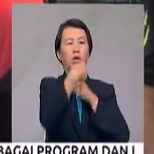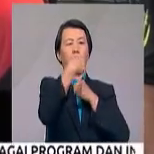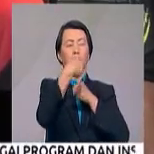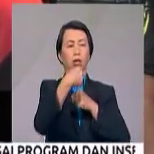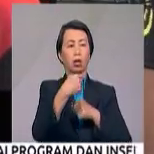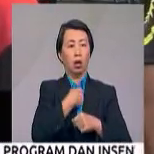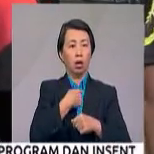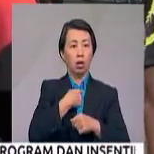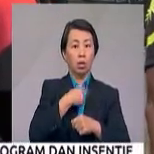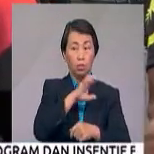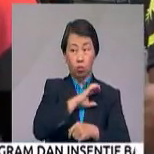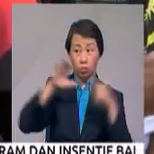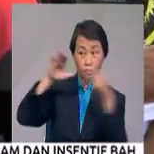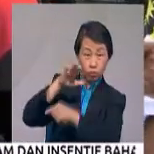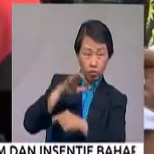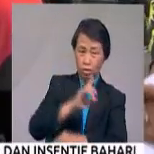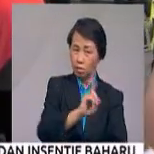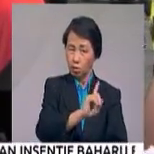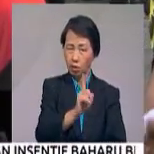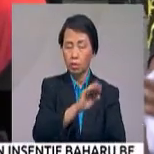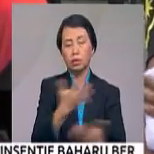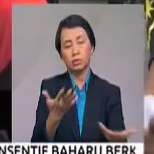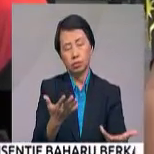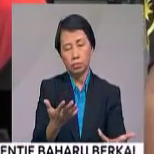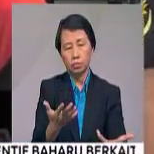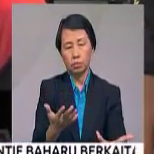ditomah sebagai